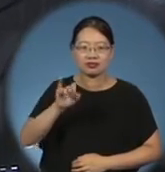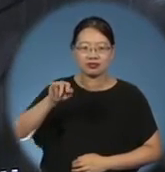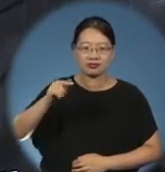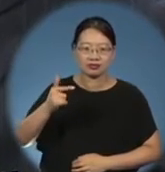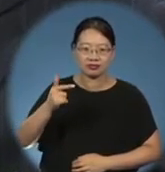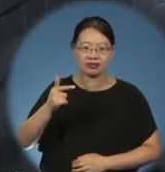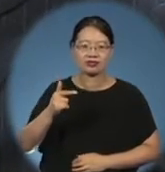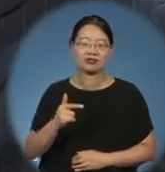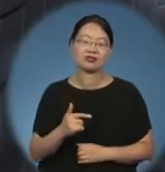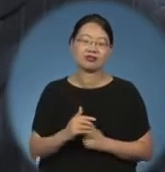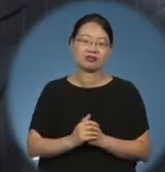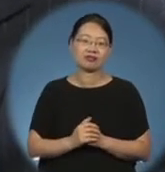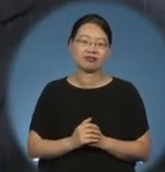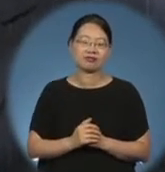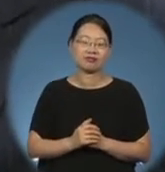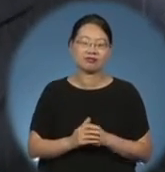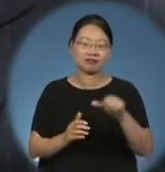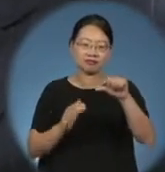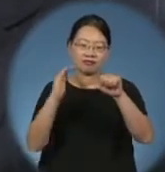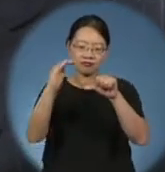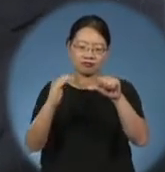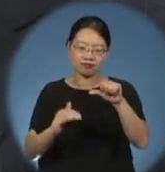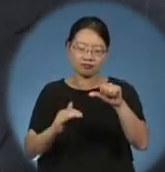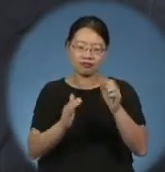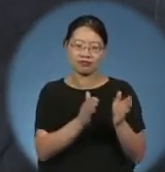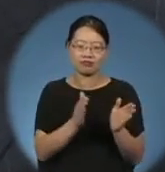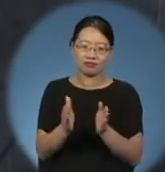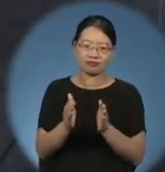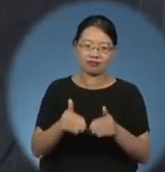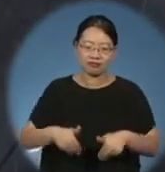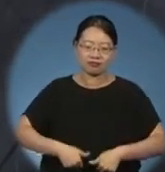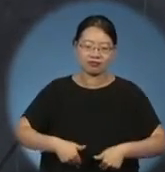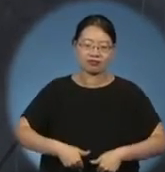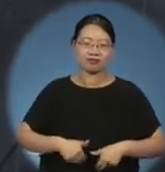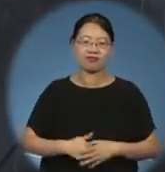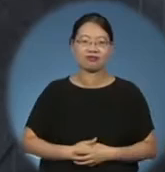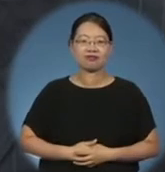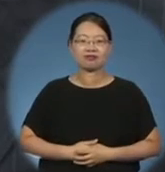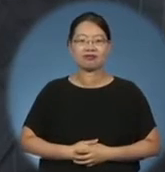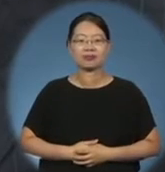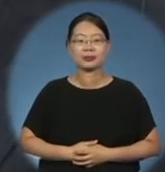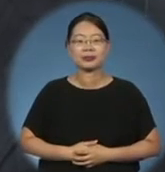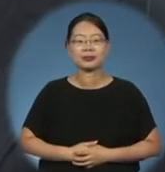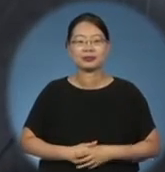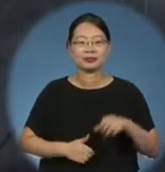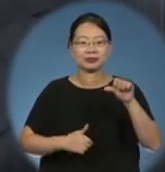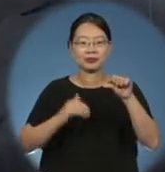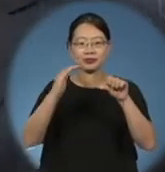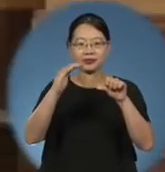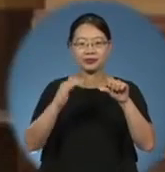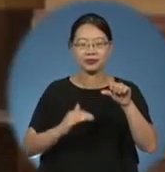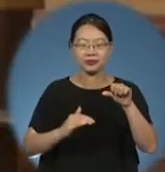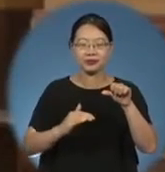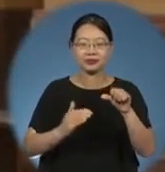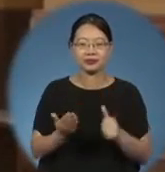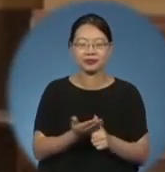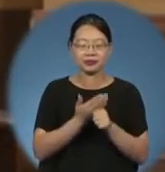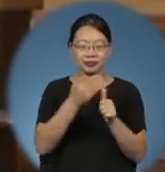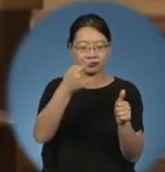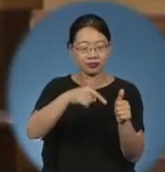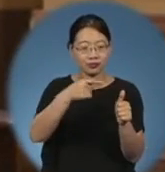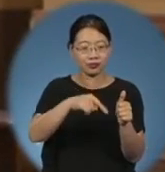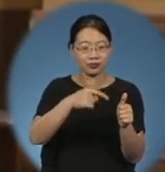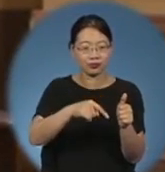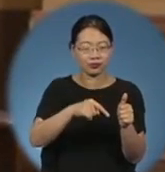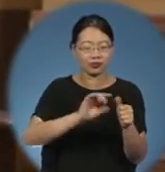5가지를 갖추는 것이 필요하다 이렇게 차는 보고 있습니다 이 다소 까지를 키워주는 교육